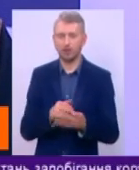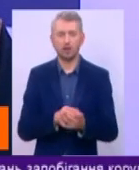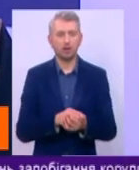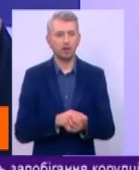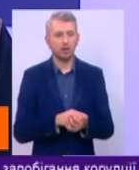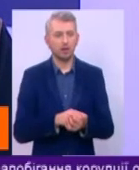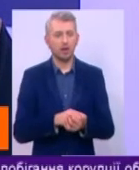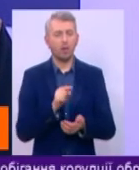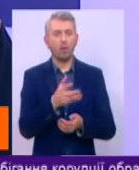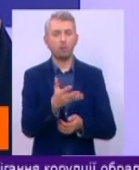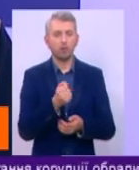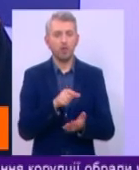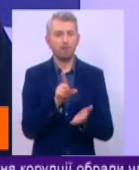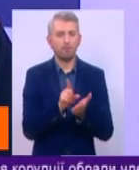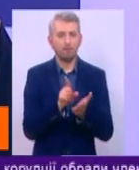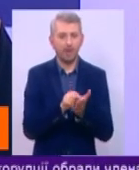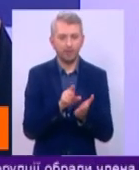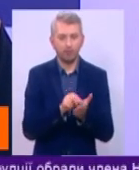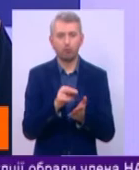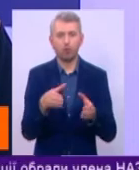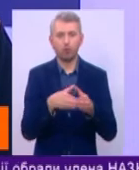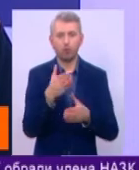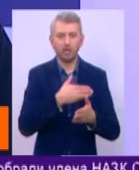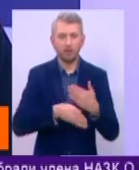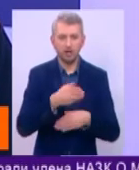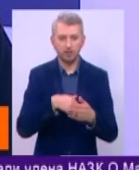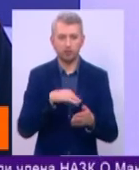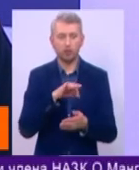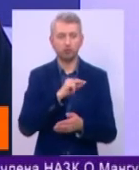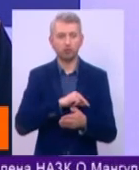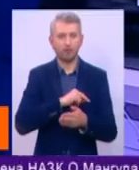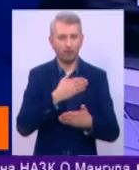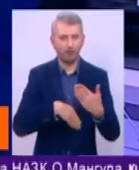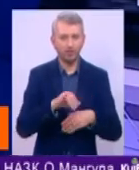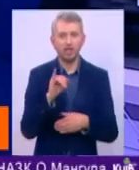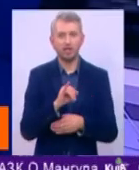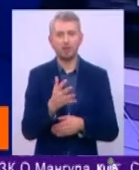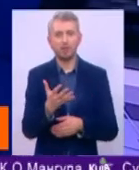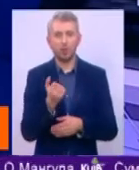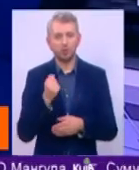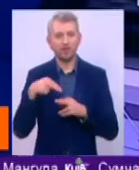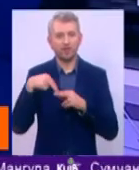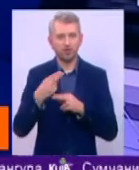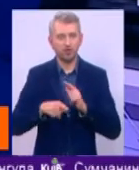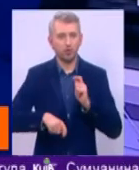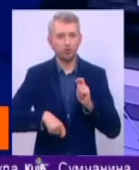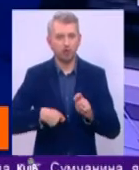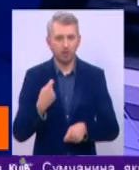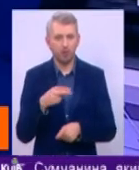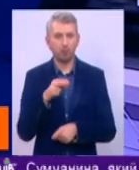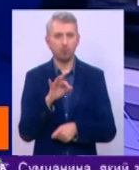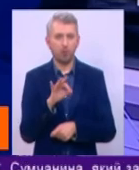Значит, так. Он получает пенсию по группе инвалидности от трудового увечья и получает возмещение ущерба